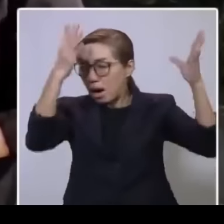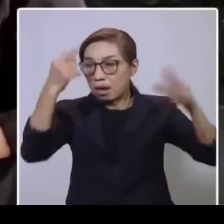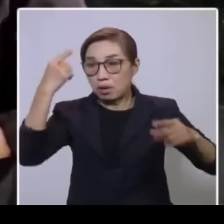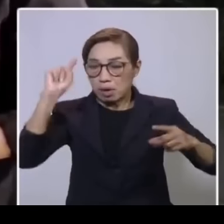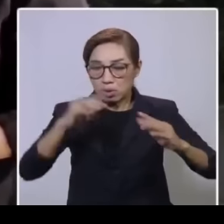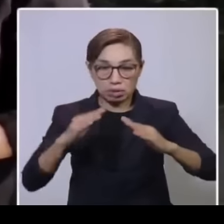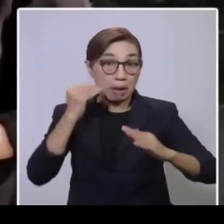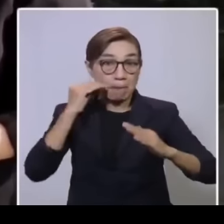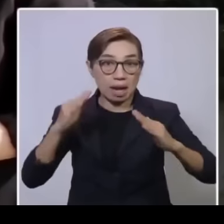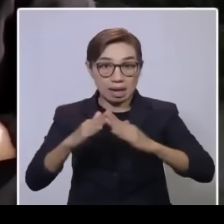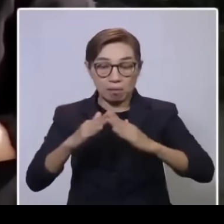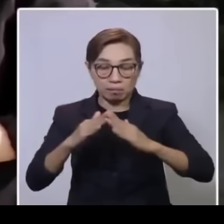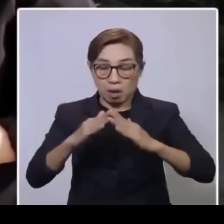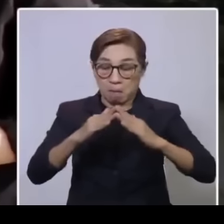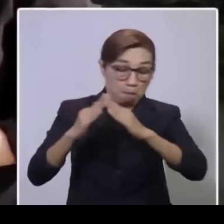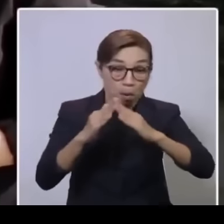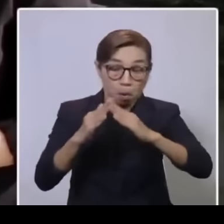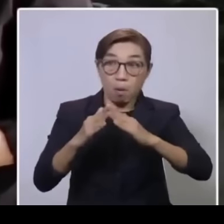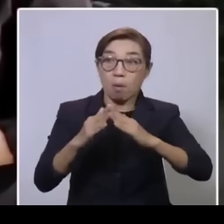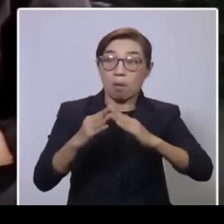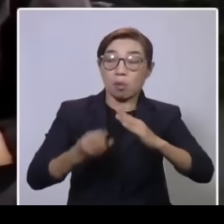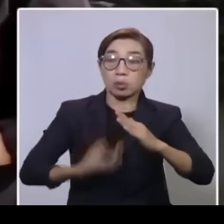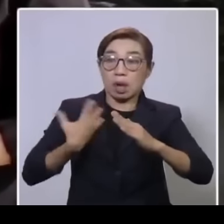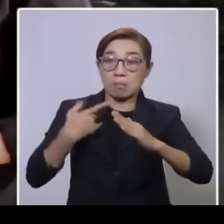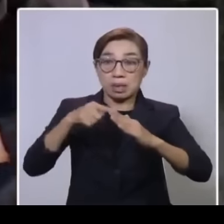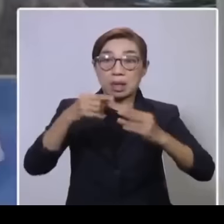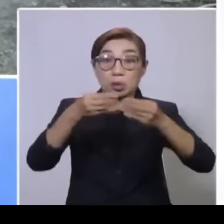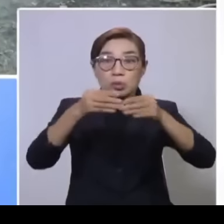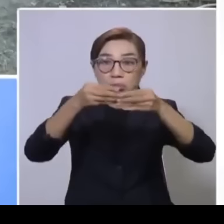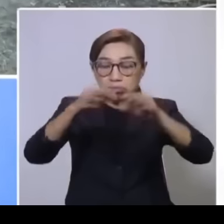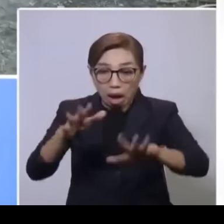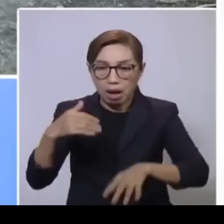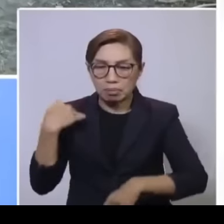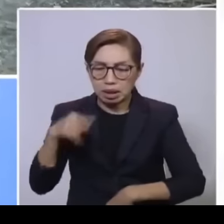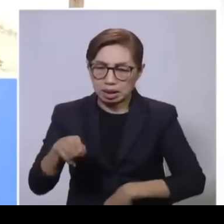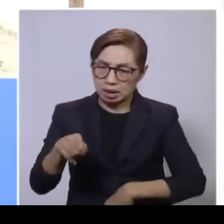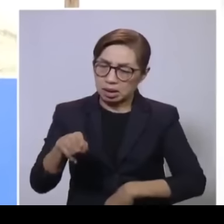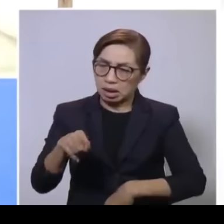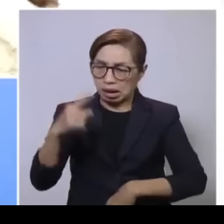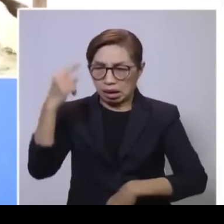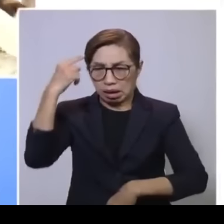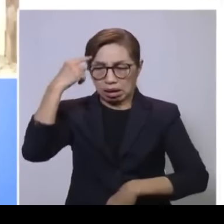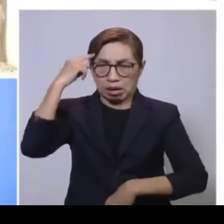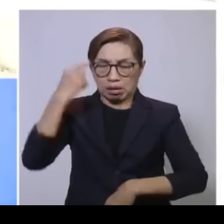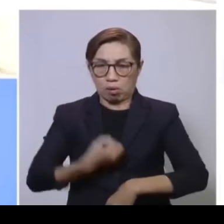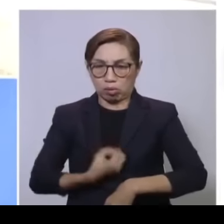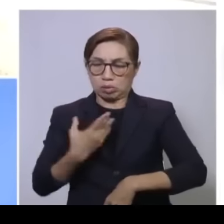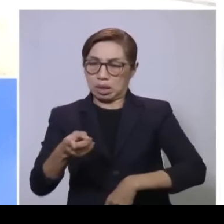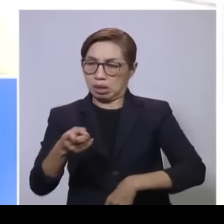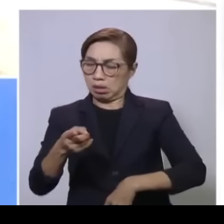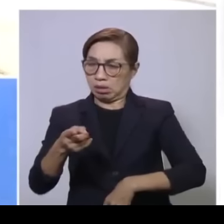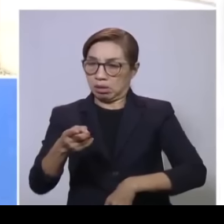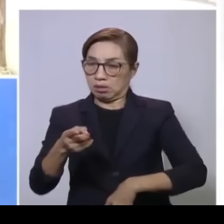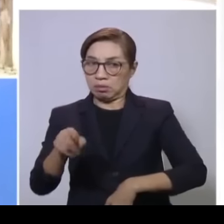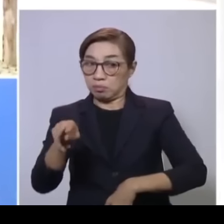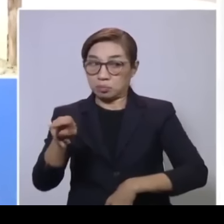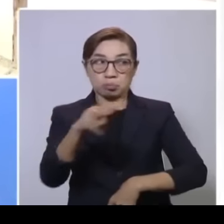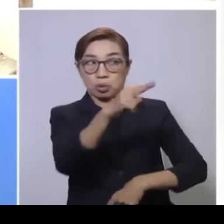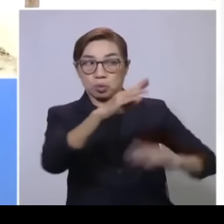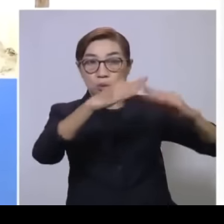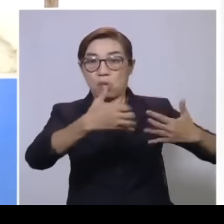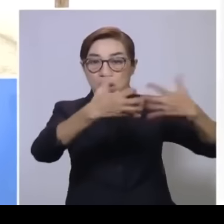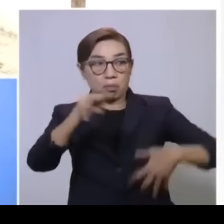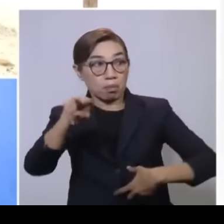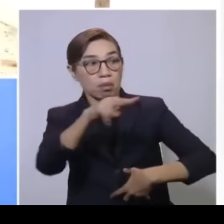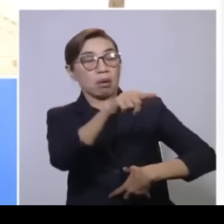บ้านเราก็คือสั่นสะเทือนไปทั้งบ้านเลยแล้วกระจกก็แตกแล้วก็ เราก็ตกใจแล้วเราก็หันไปดูที่โรงผู้